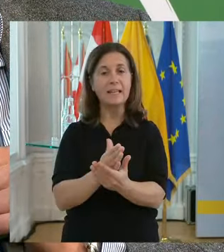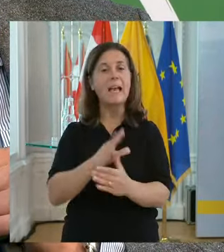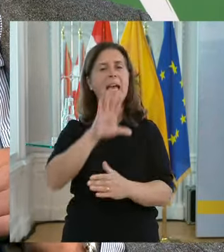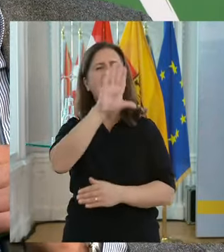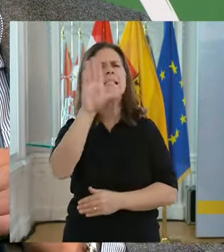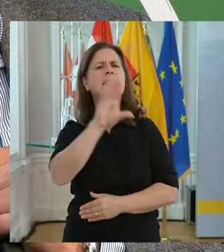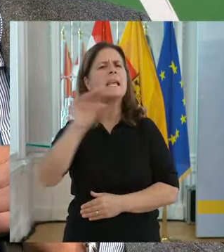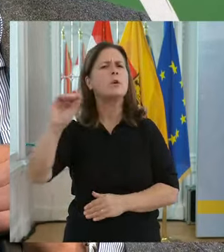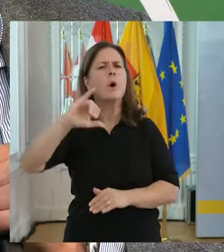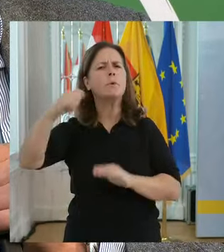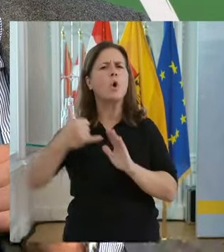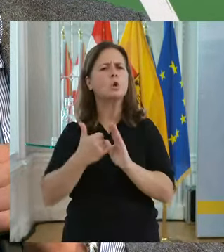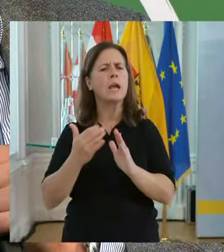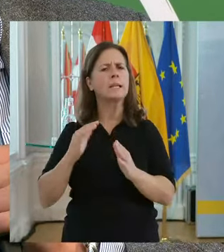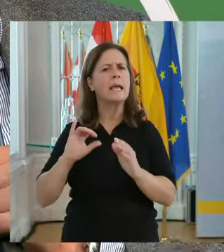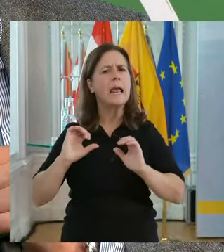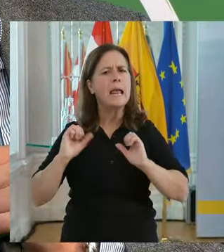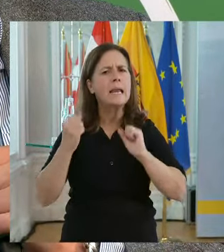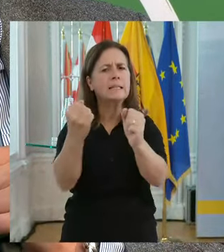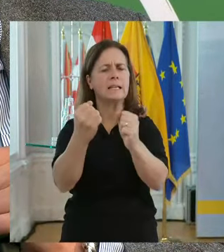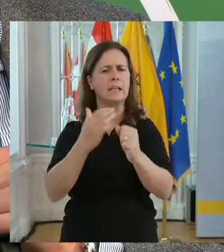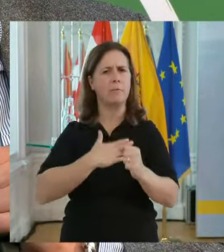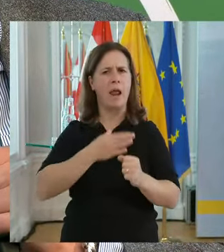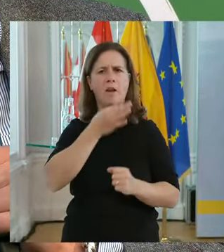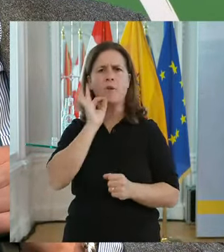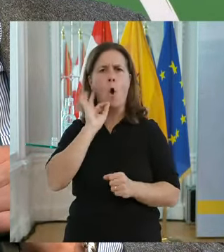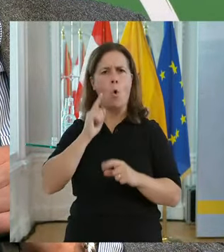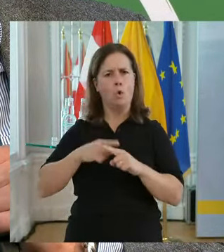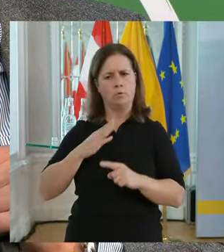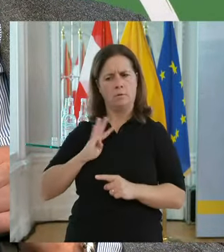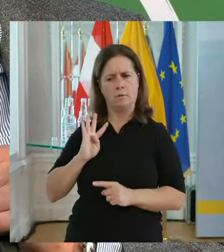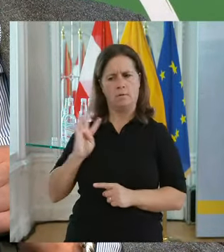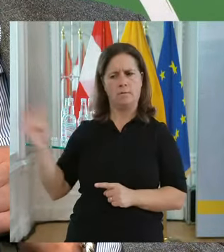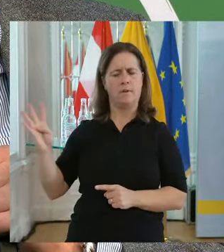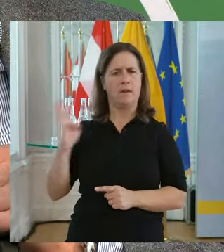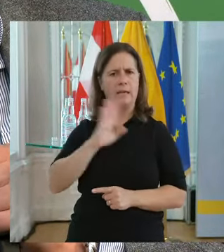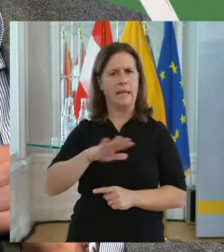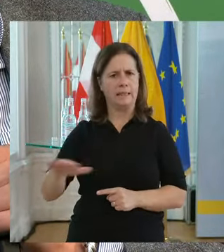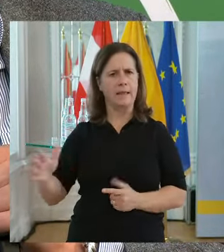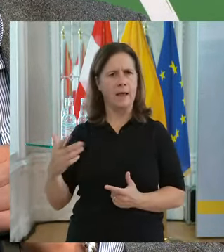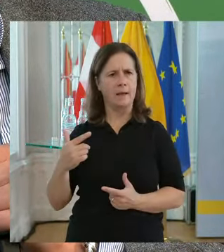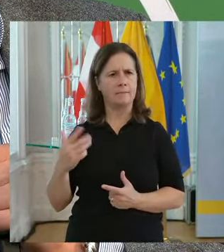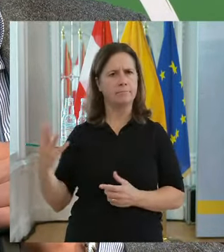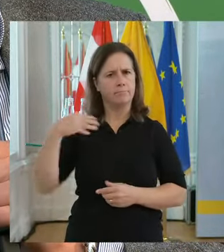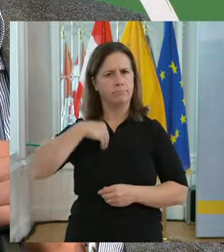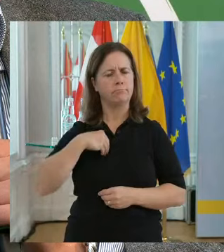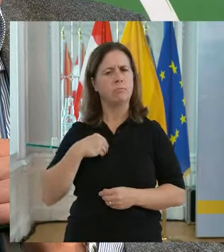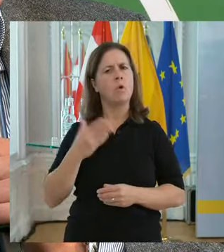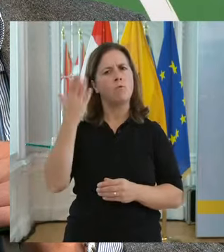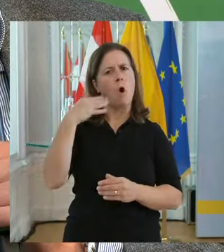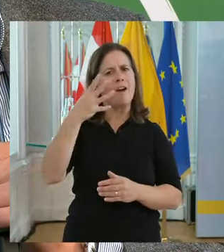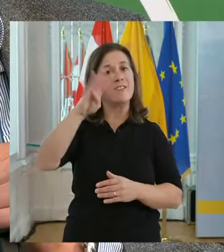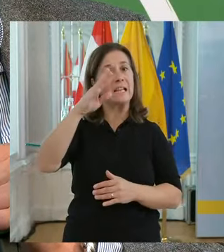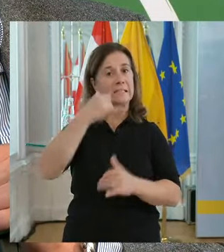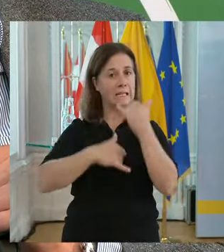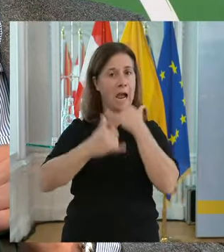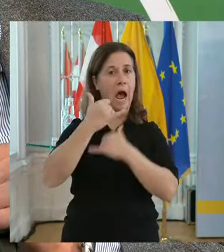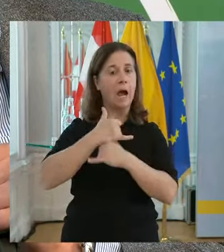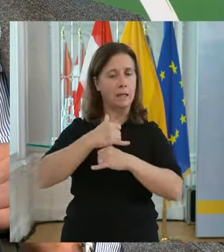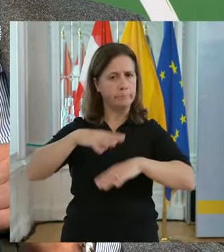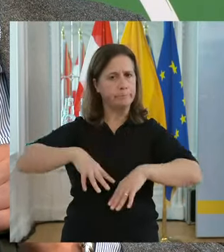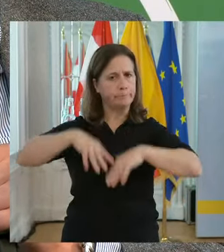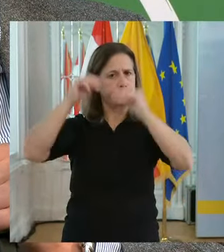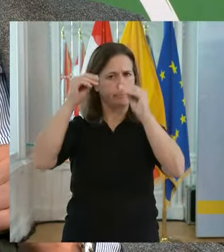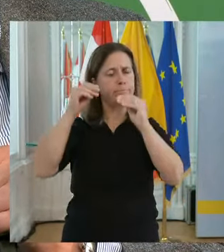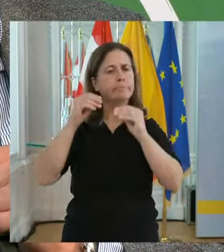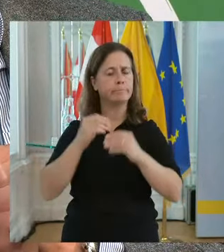eine Initiative, die meine Frau und meine vier Kinder oder unsere vier Kinder und ich vor 14 Jahren ins Leben